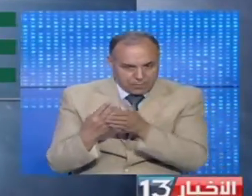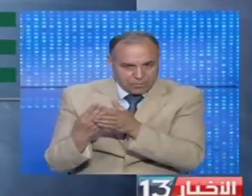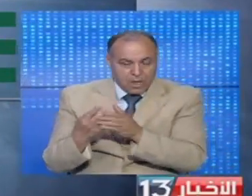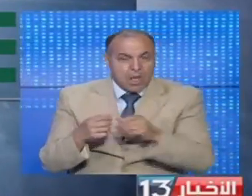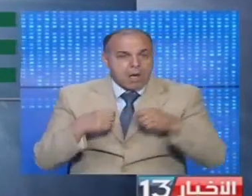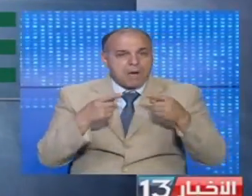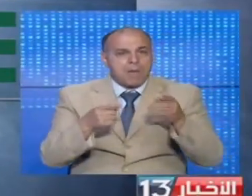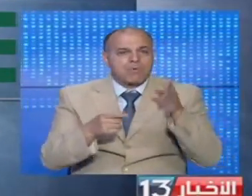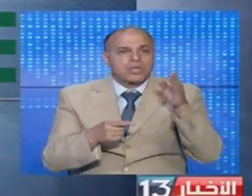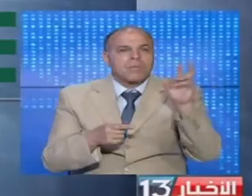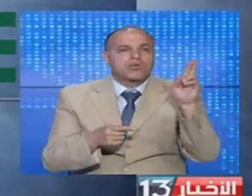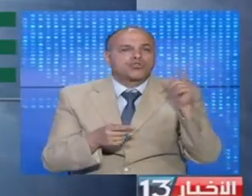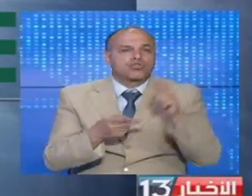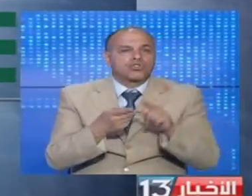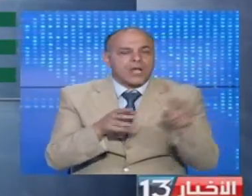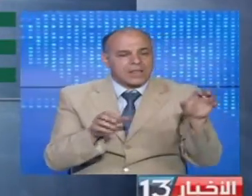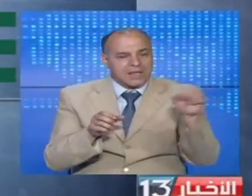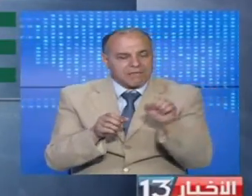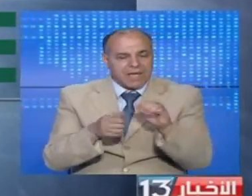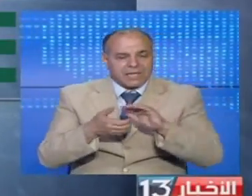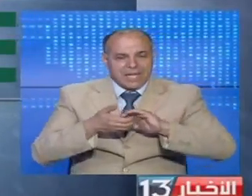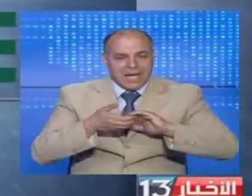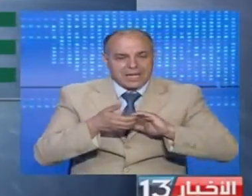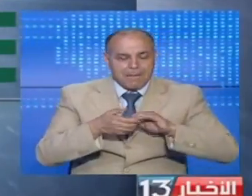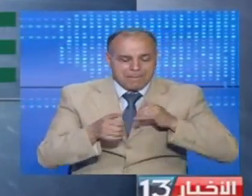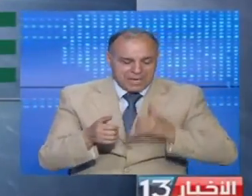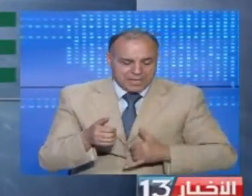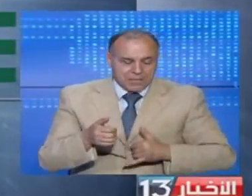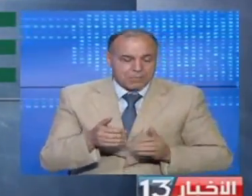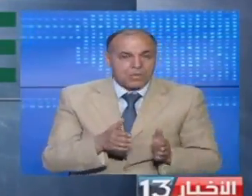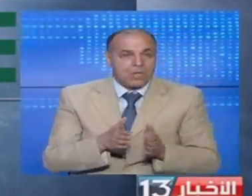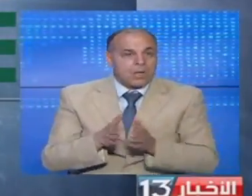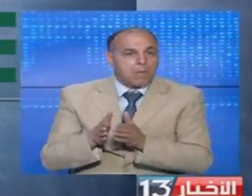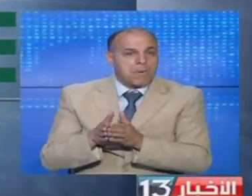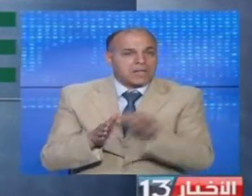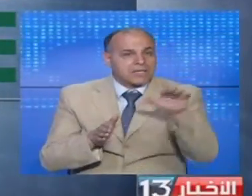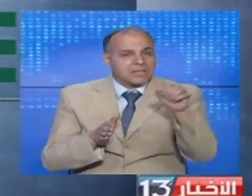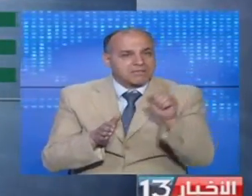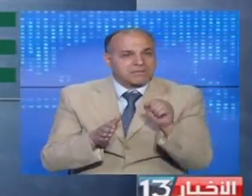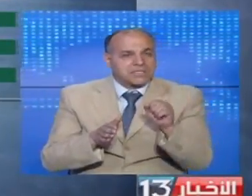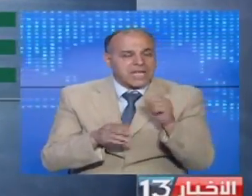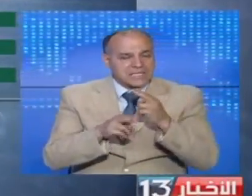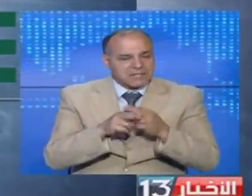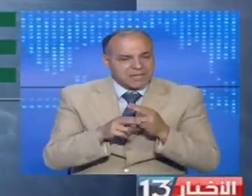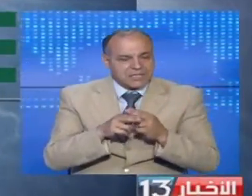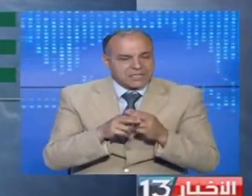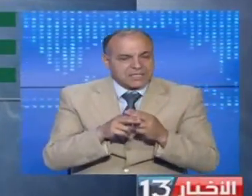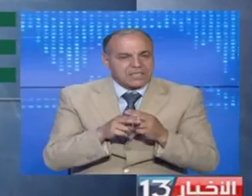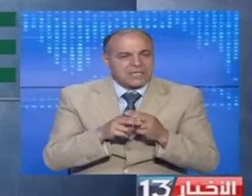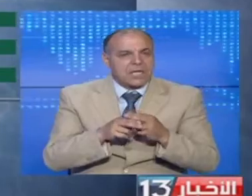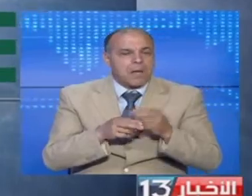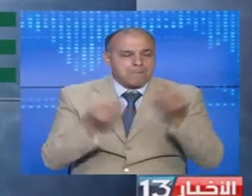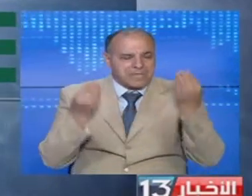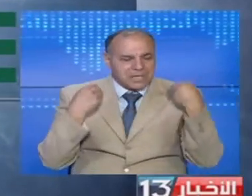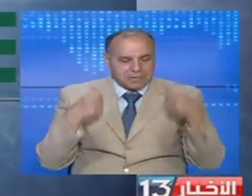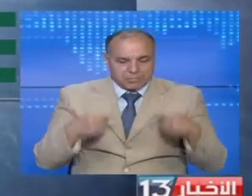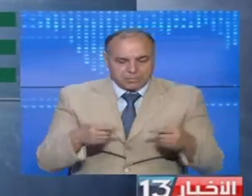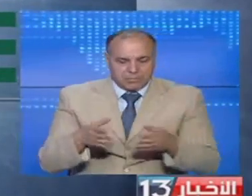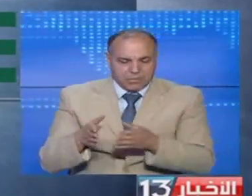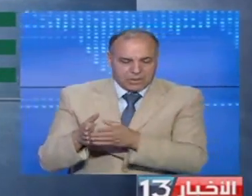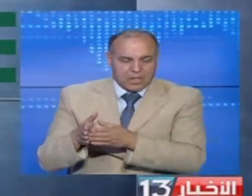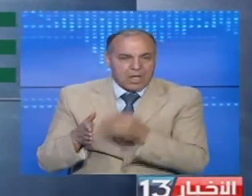يبني مستقبله جيش ضيفه اتحاد بن قردان ويستضيف النادي البنزرتي